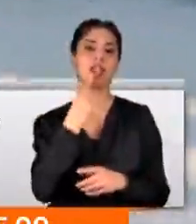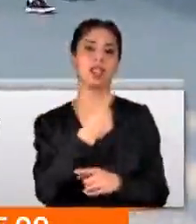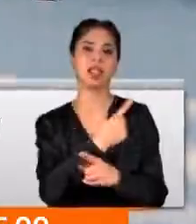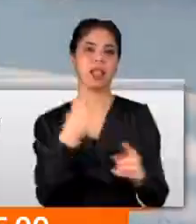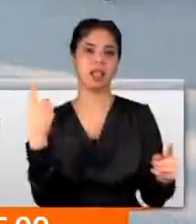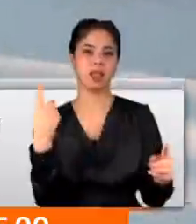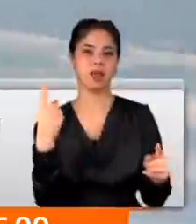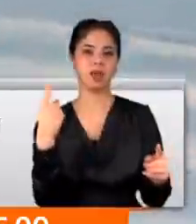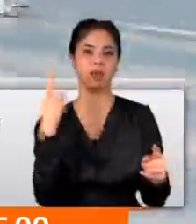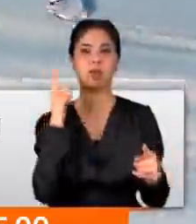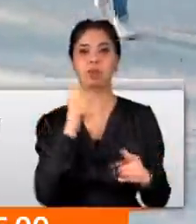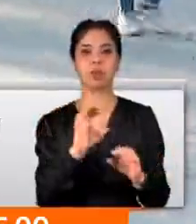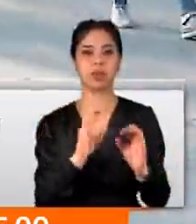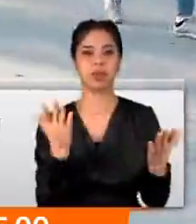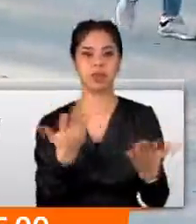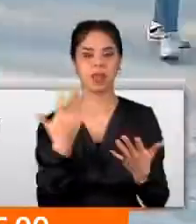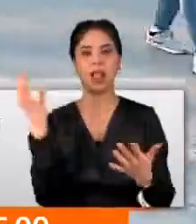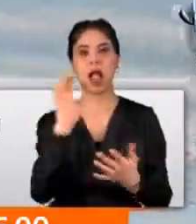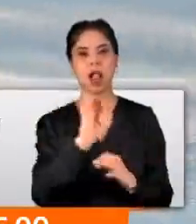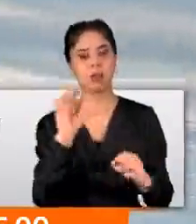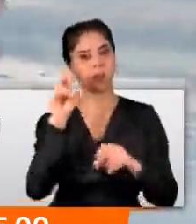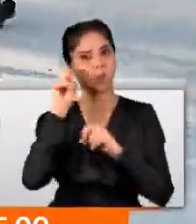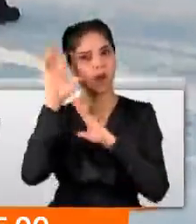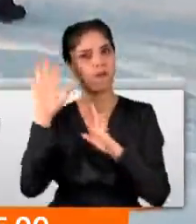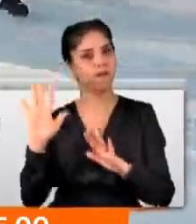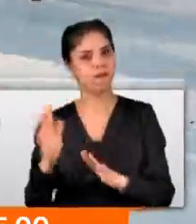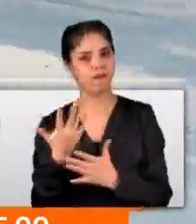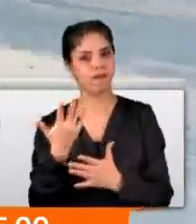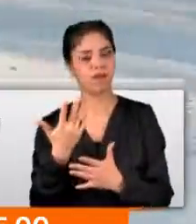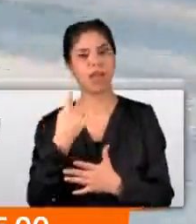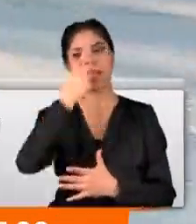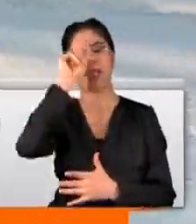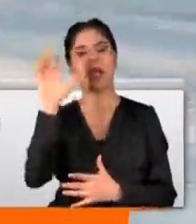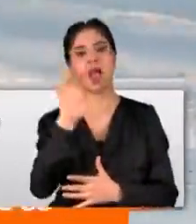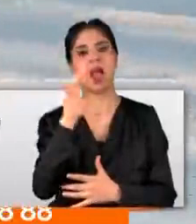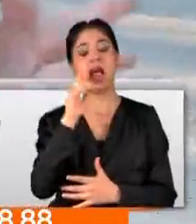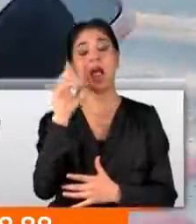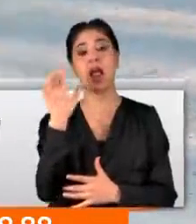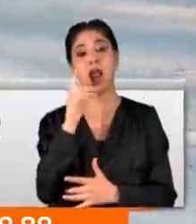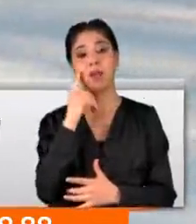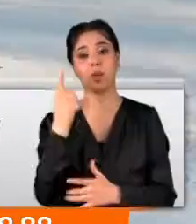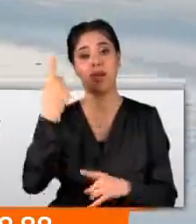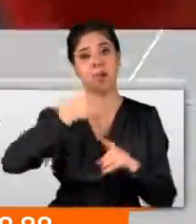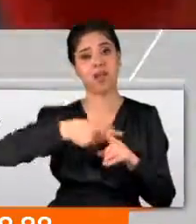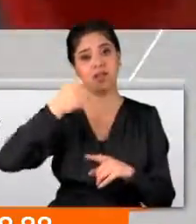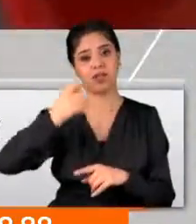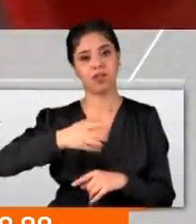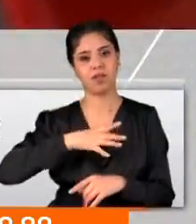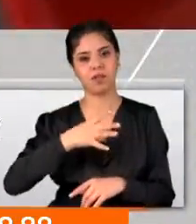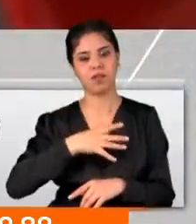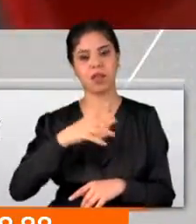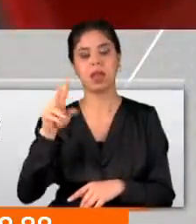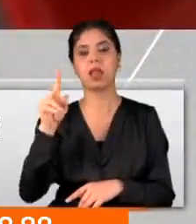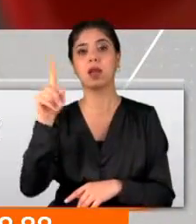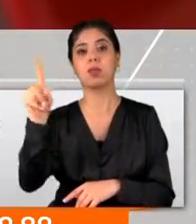gerektiğini söylüyor işin anahtarı ya alarmsız uyanmak ya da tek alarmlı uyanmak Ama ek şartlar da var tabii Hani